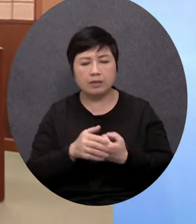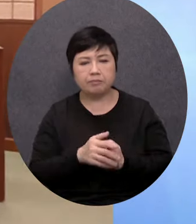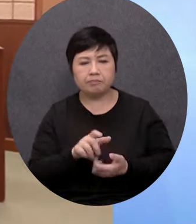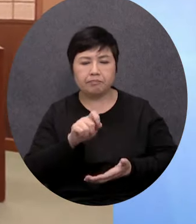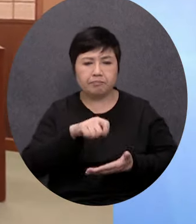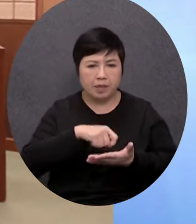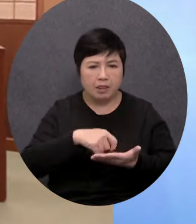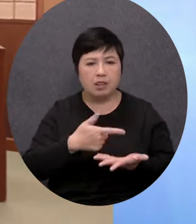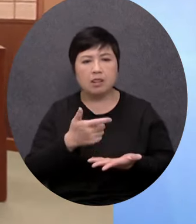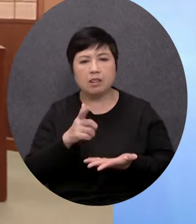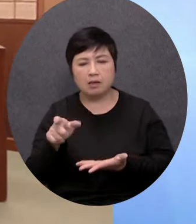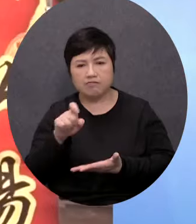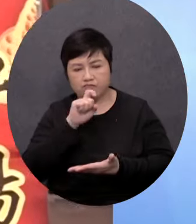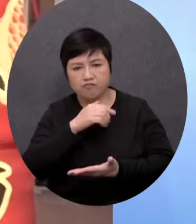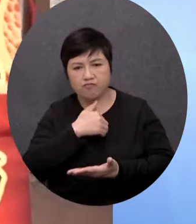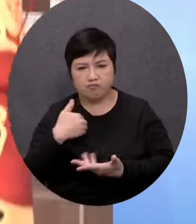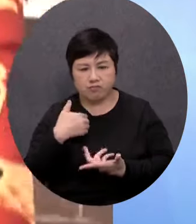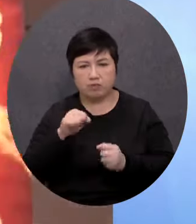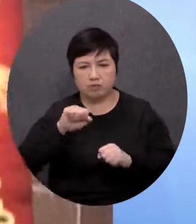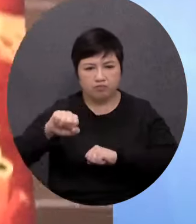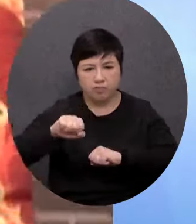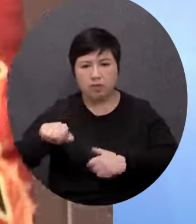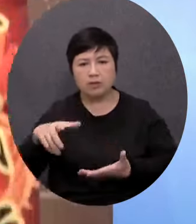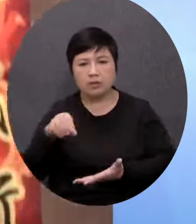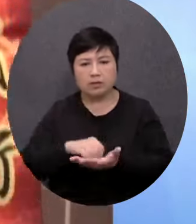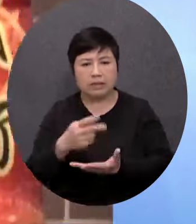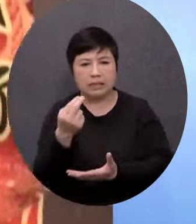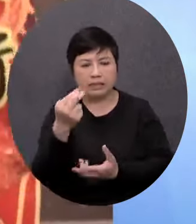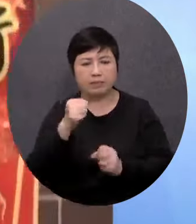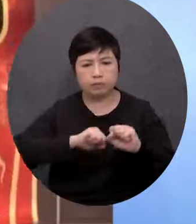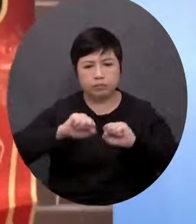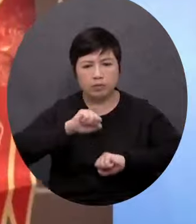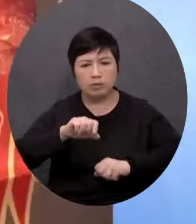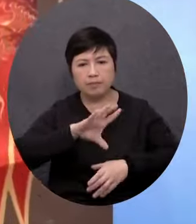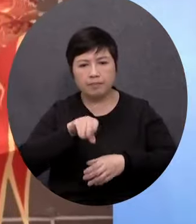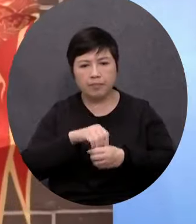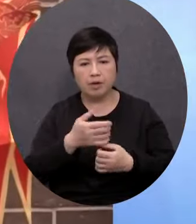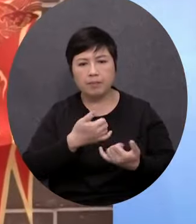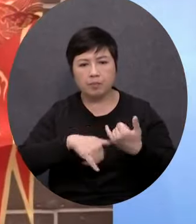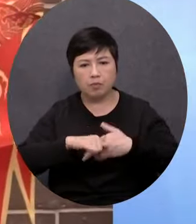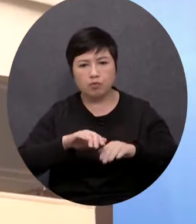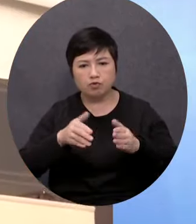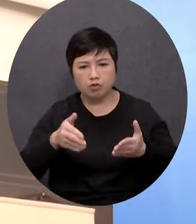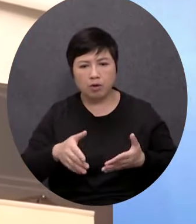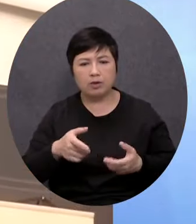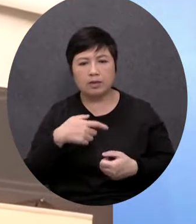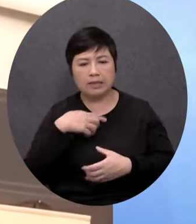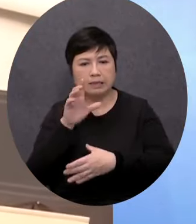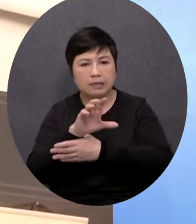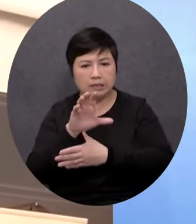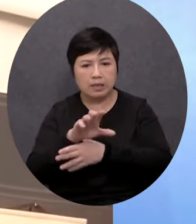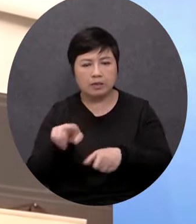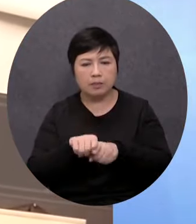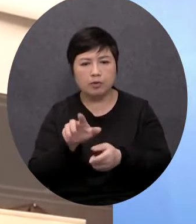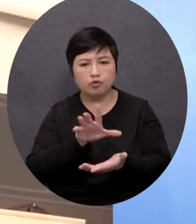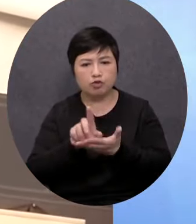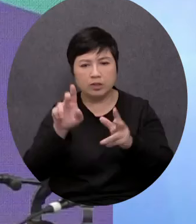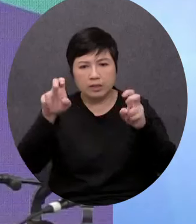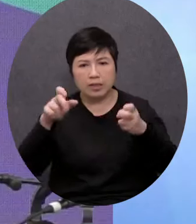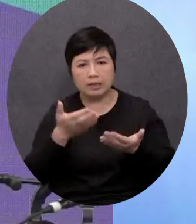也武为主题，已经落实超过20项节目，包括舞台节目、电影放映和专题展览